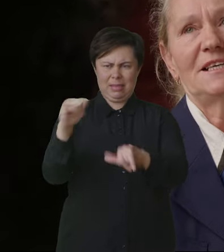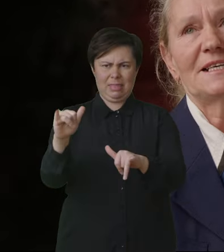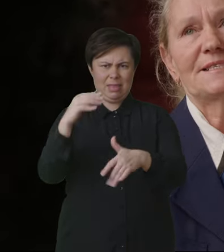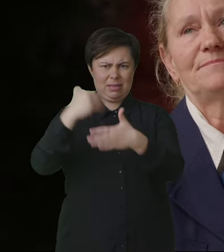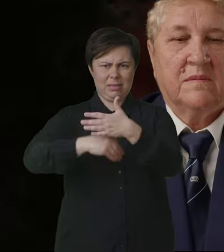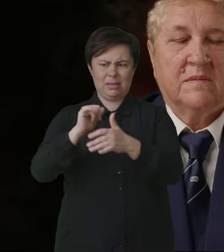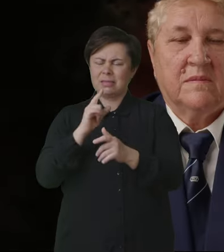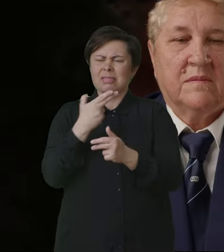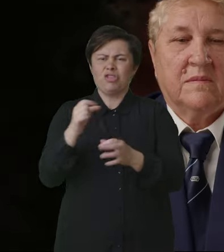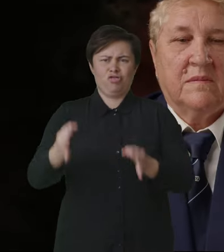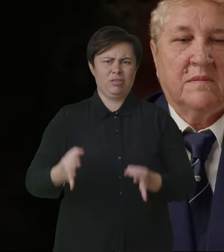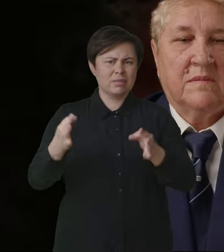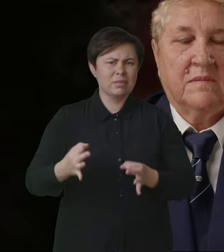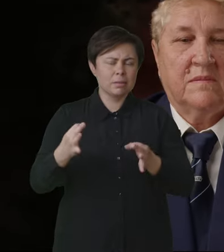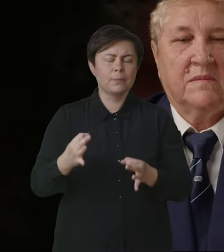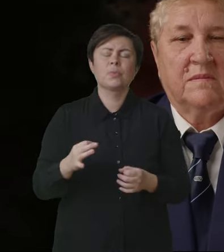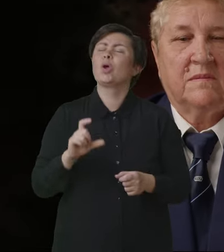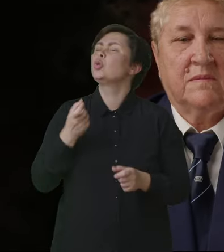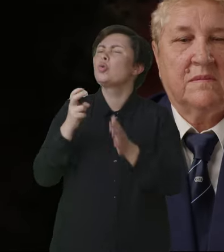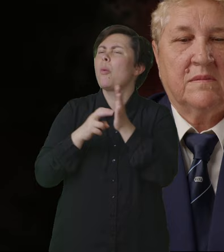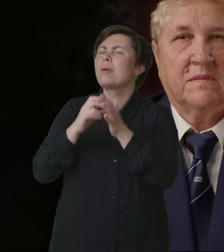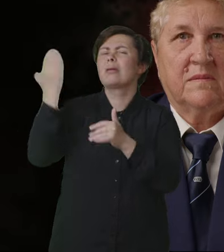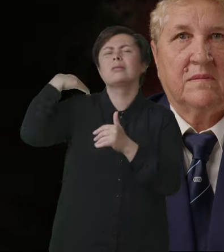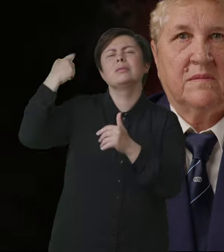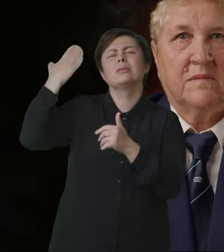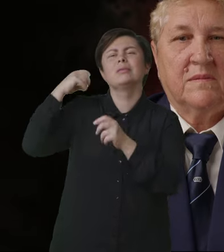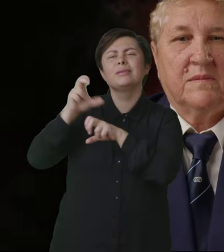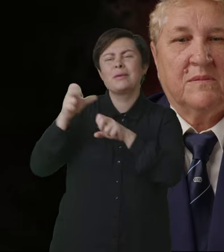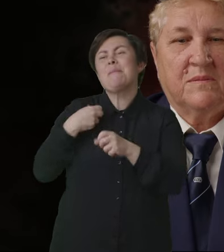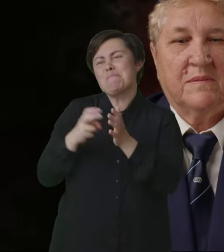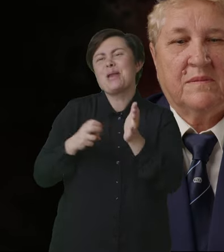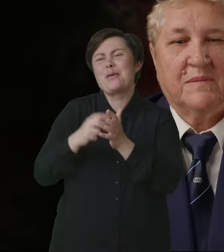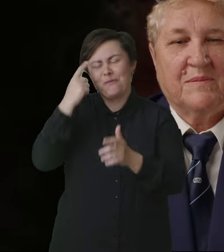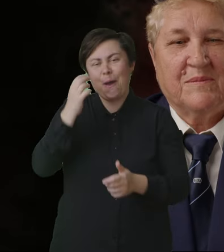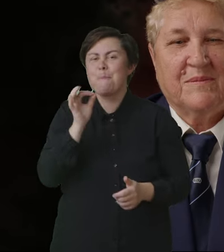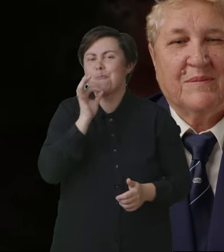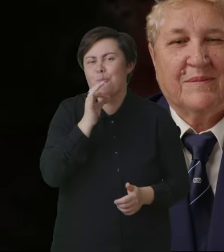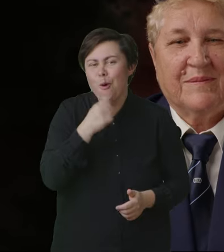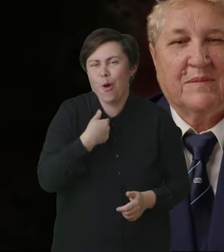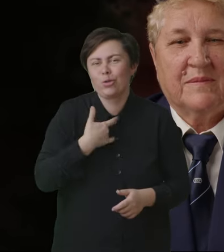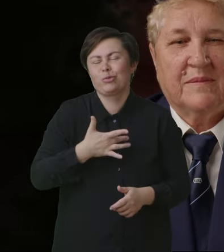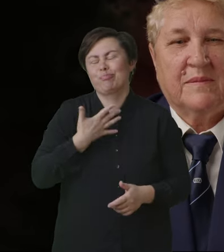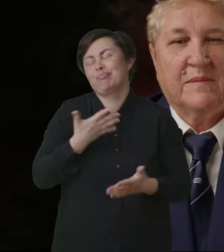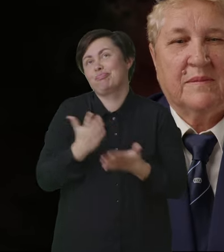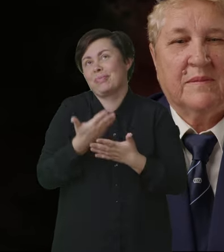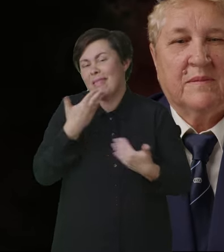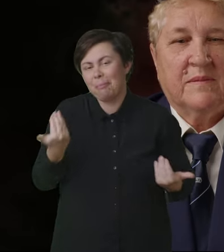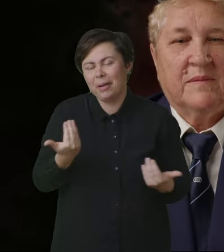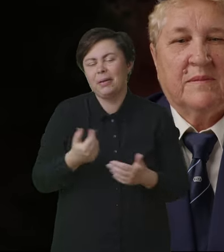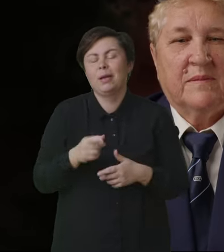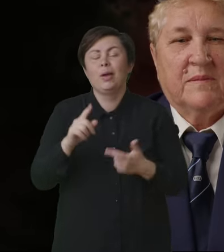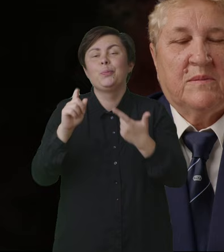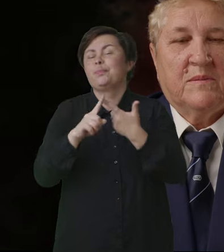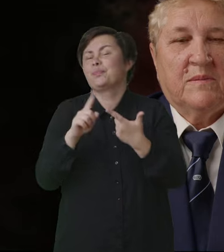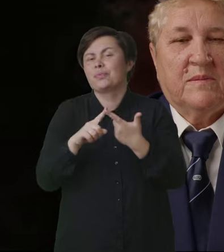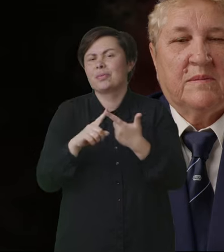Jak teraz? Czego mi brak z tamtych czasów? No młodości po pierwsze. Po drugie, to